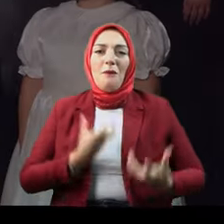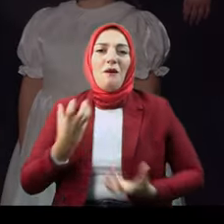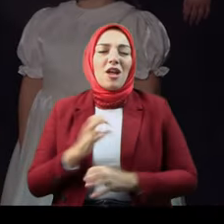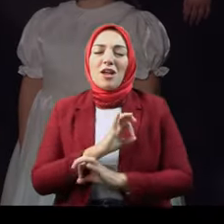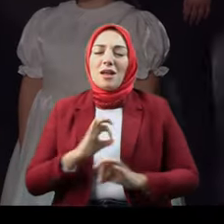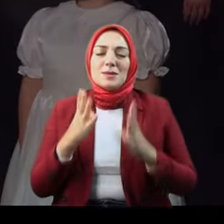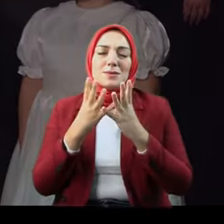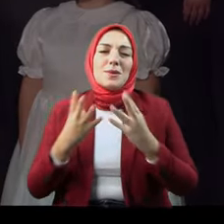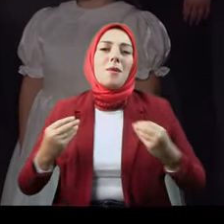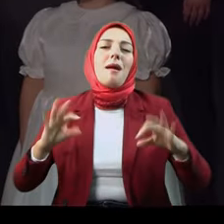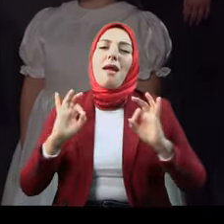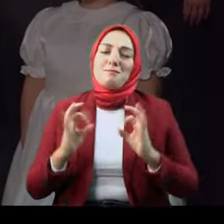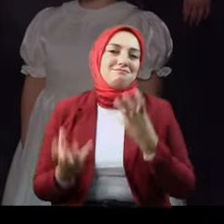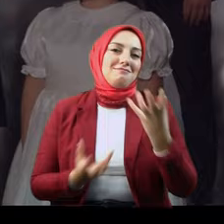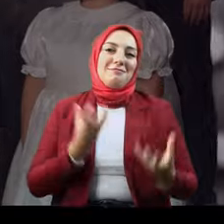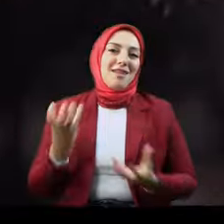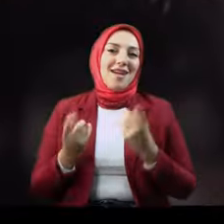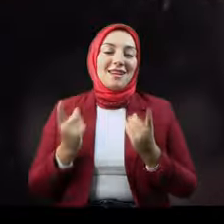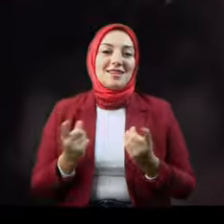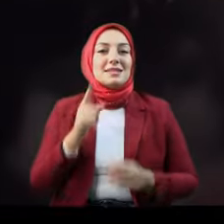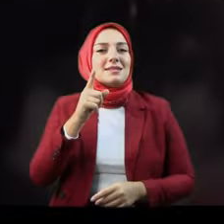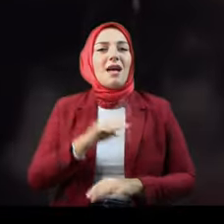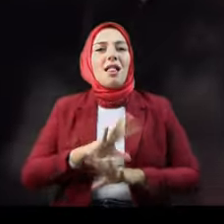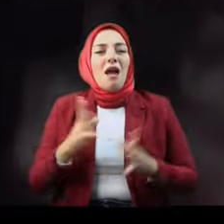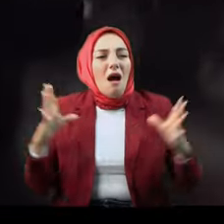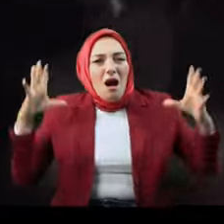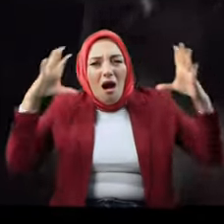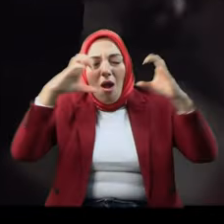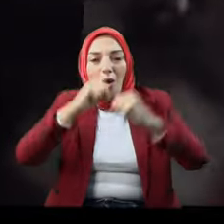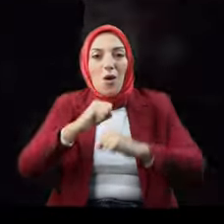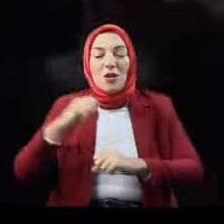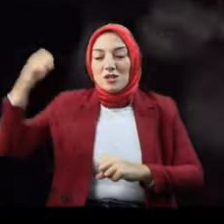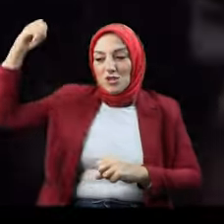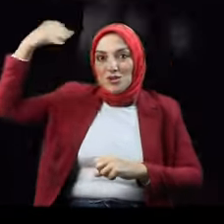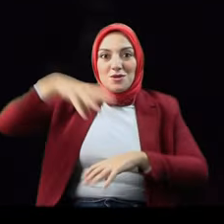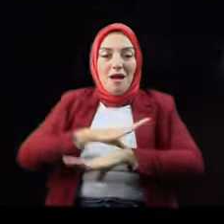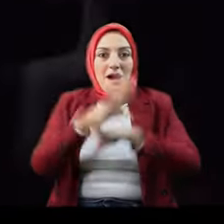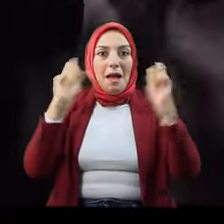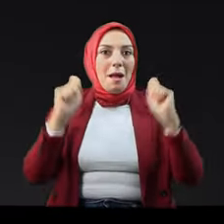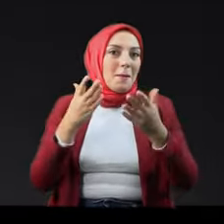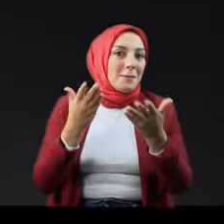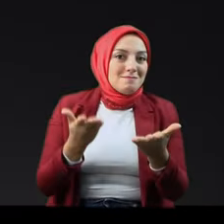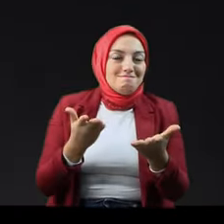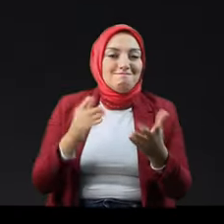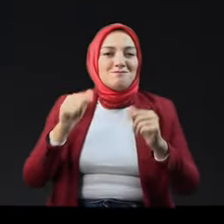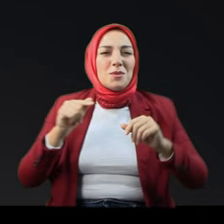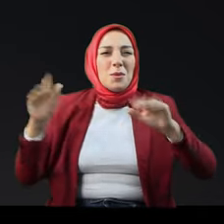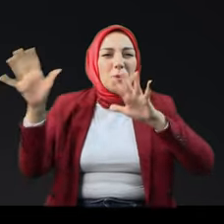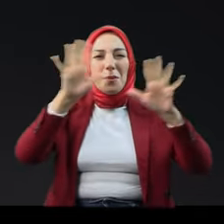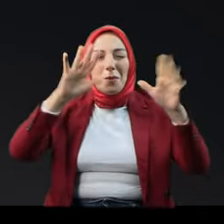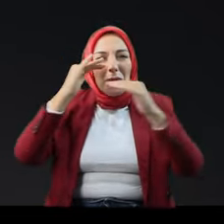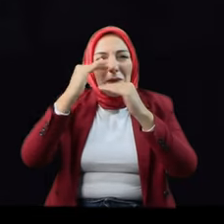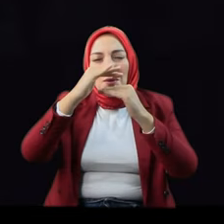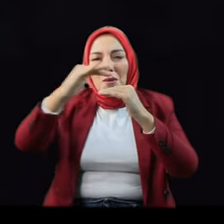yangın hiç Sönmez hep yanar senle karanlıkları ışığına boğdun o puslu